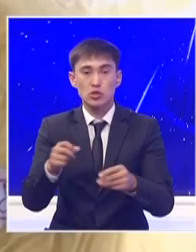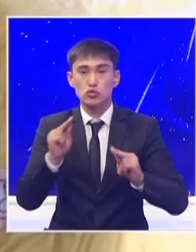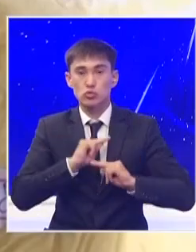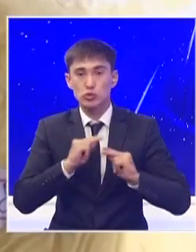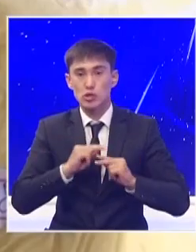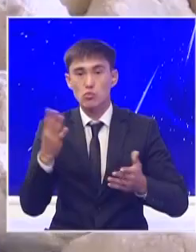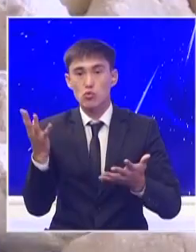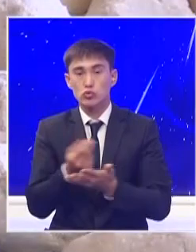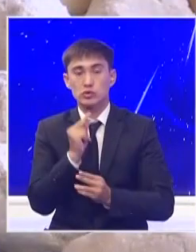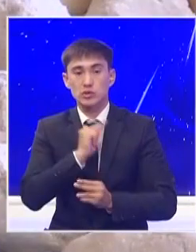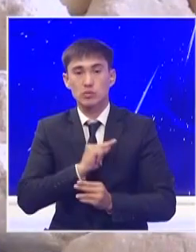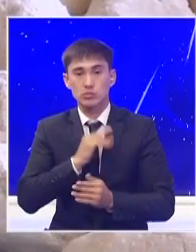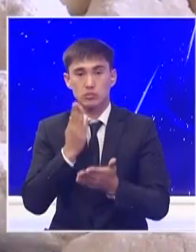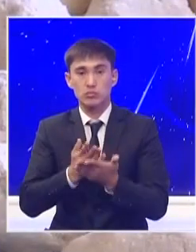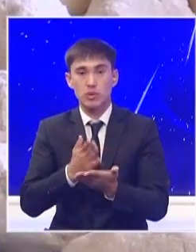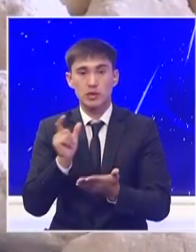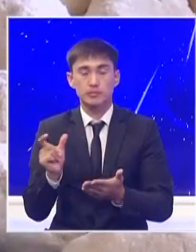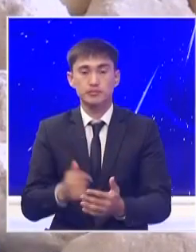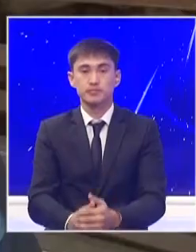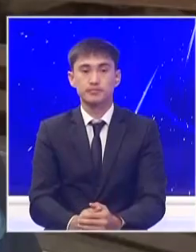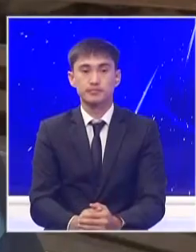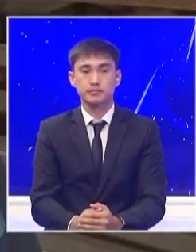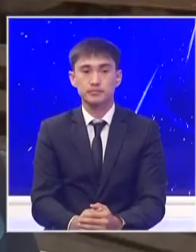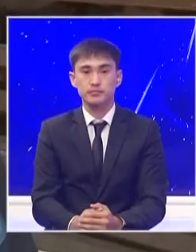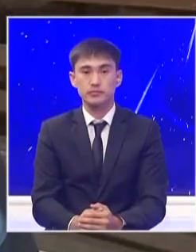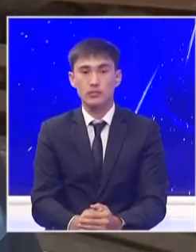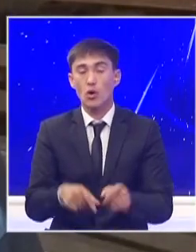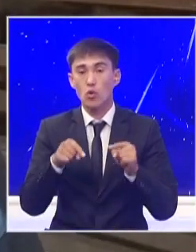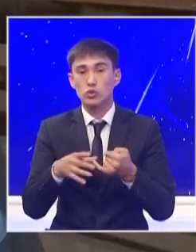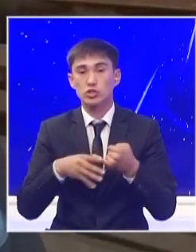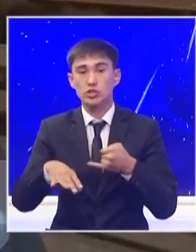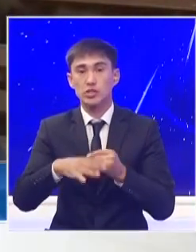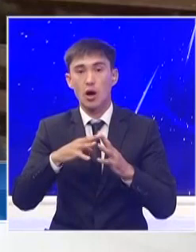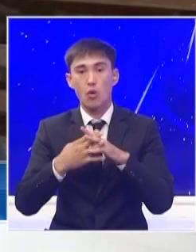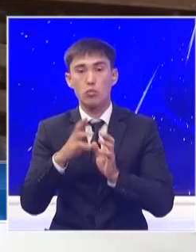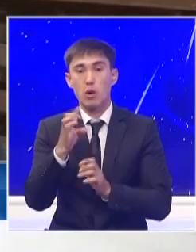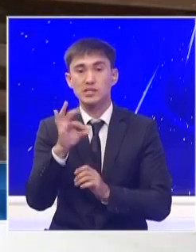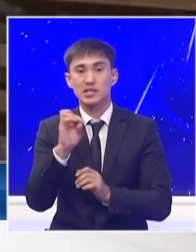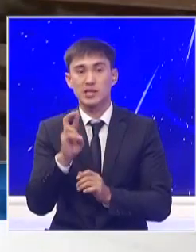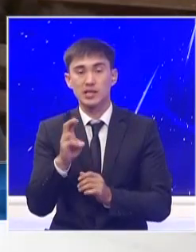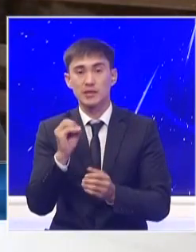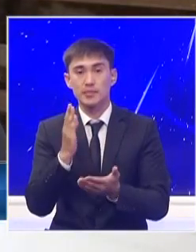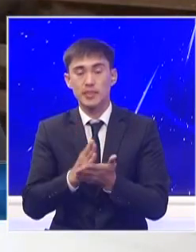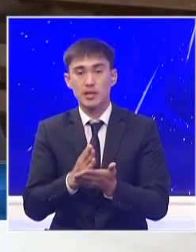істеп, өз нәпақасын тауып жүргендер де аз емес. Осы жерде мына ауылда Байсеркеде